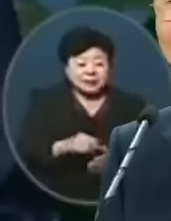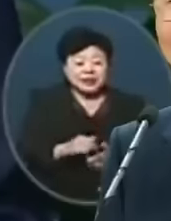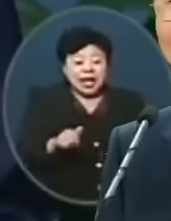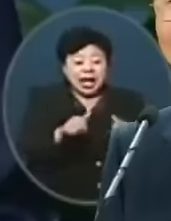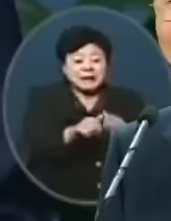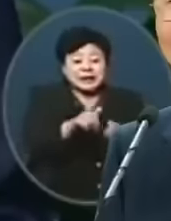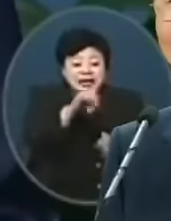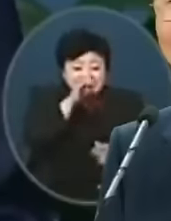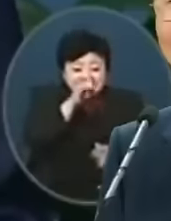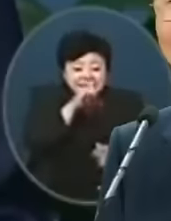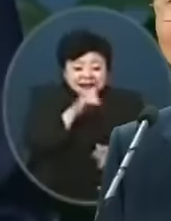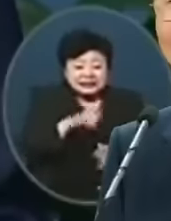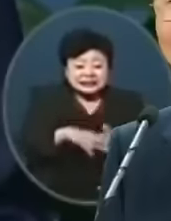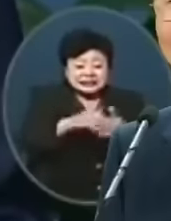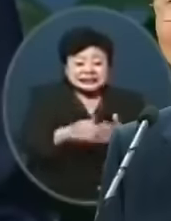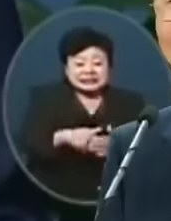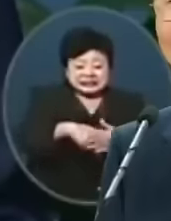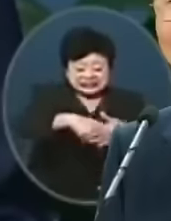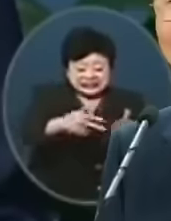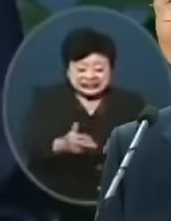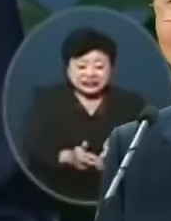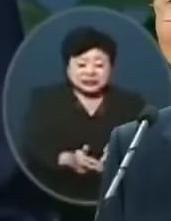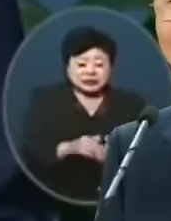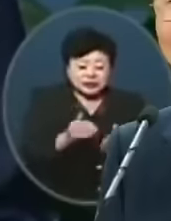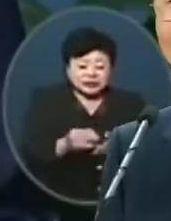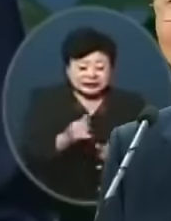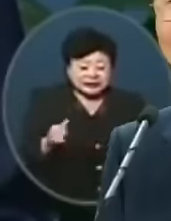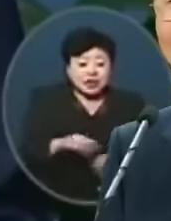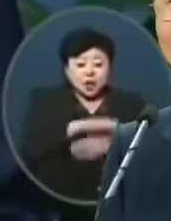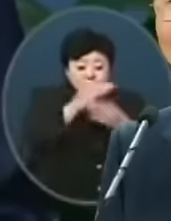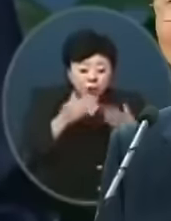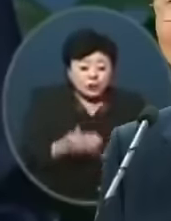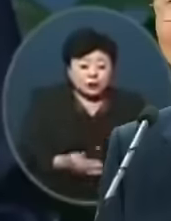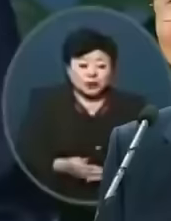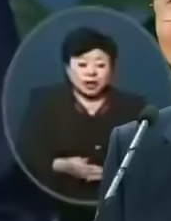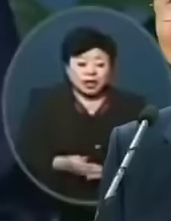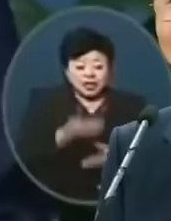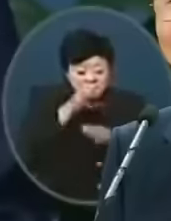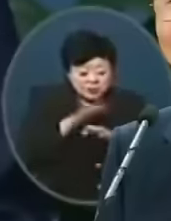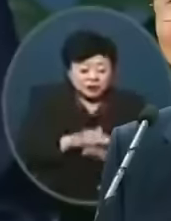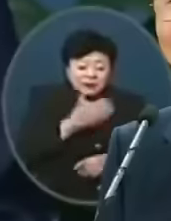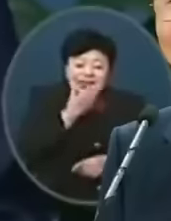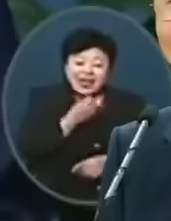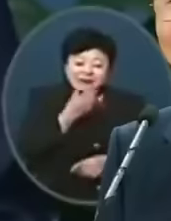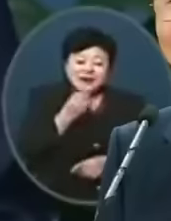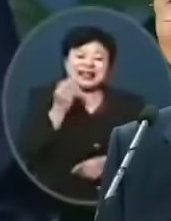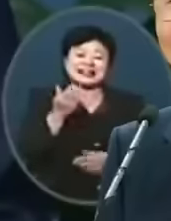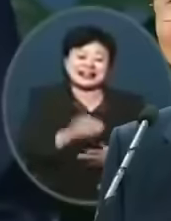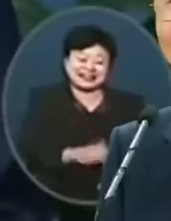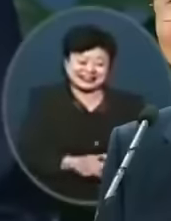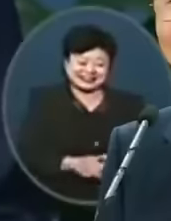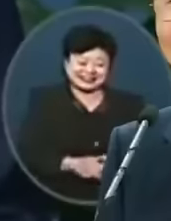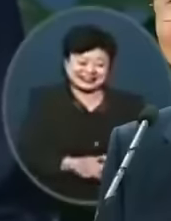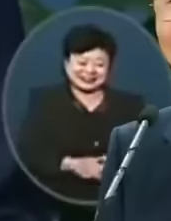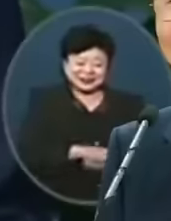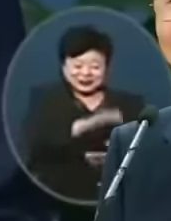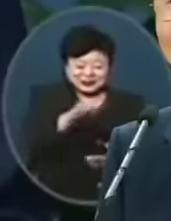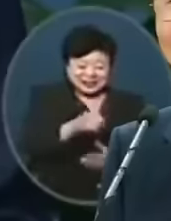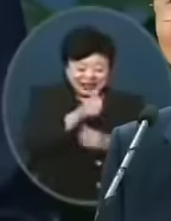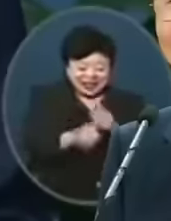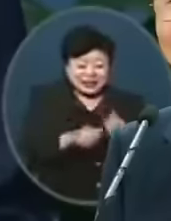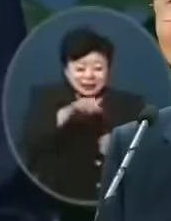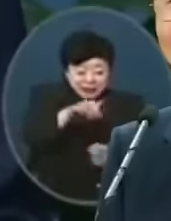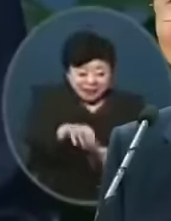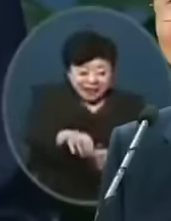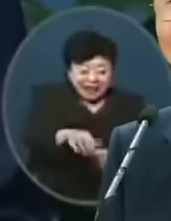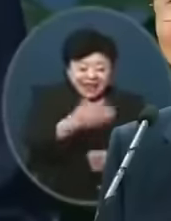있는 지역장들, 지역의원들, 구역의원들, 성도들이 행복해지는 것입니다. 우리는 하나님